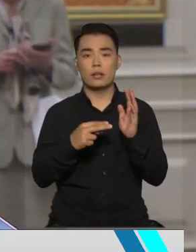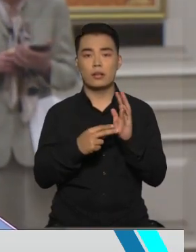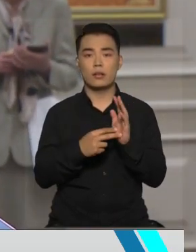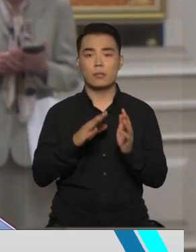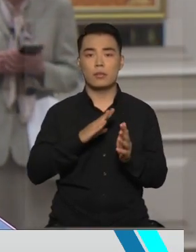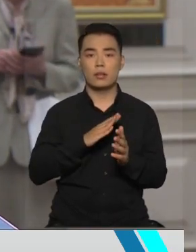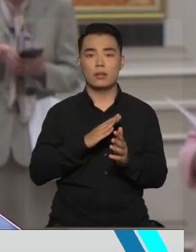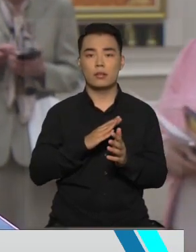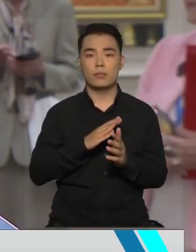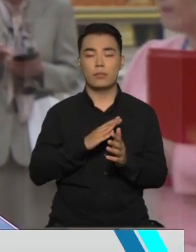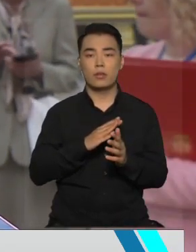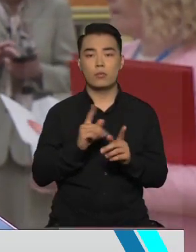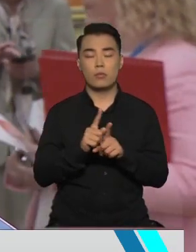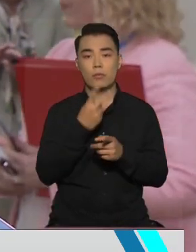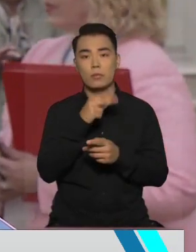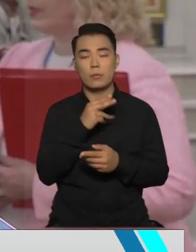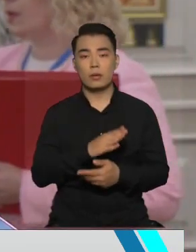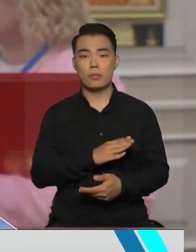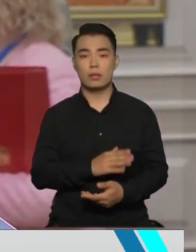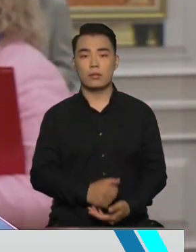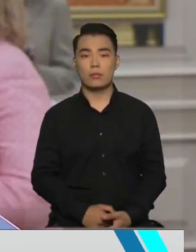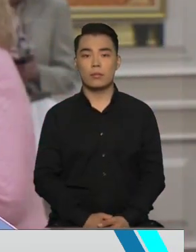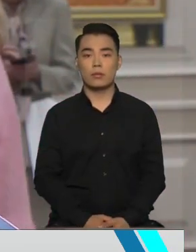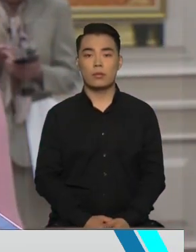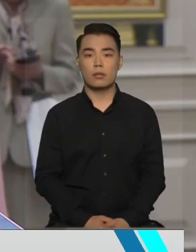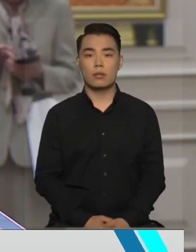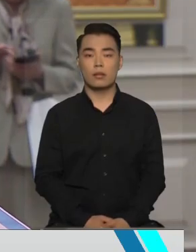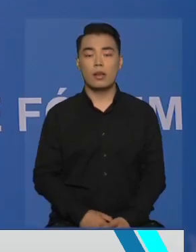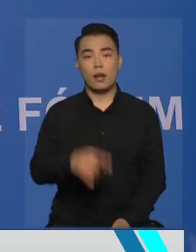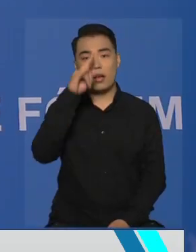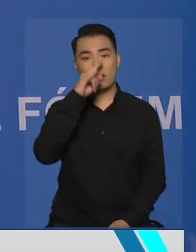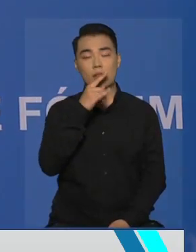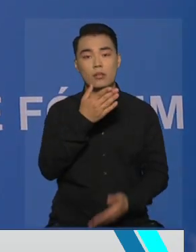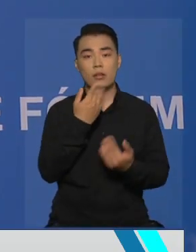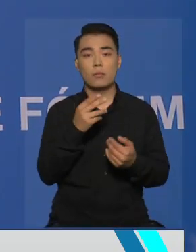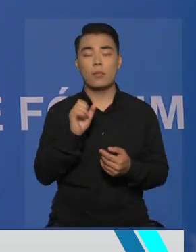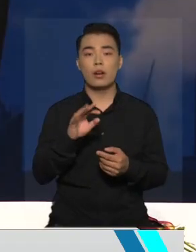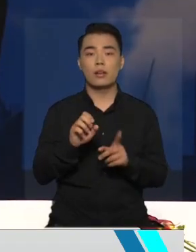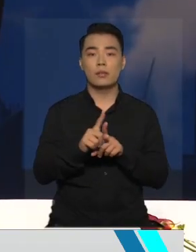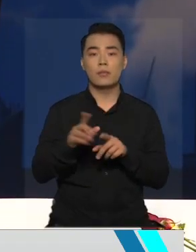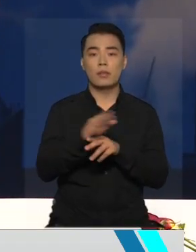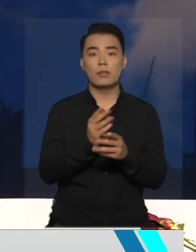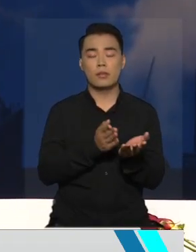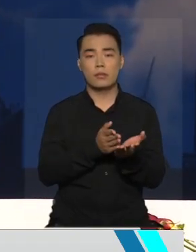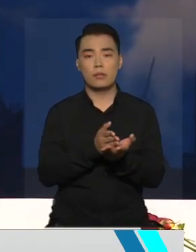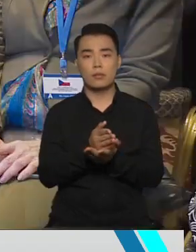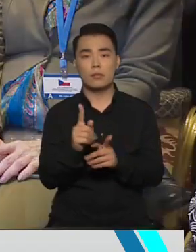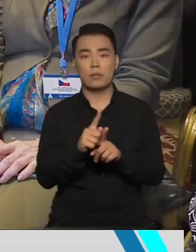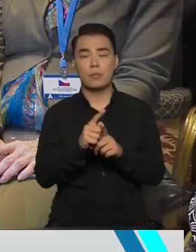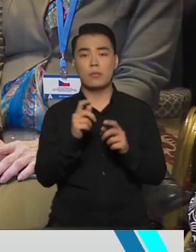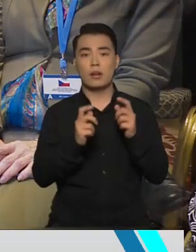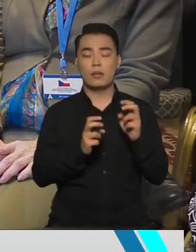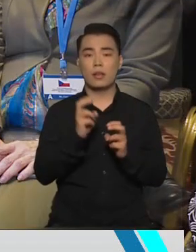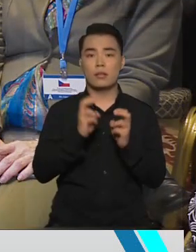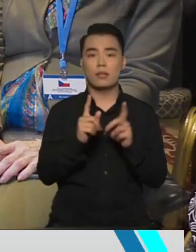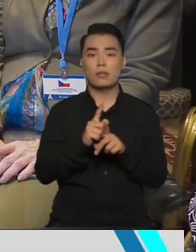трансфером технологий, созданием новых рабочих мест. Аналогичных производств в Казахстане нет. Пока, правда, ничего не известно об объемах производства. Вопрос